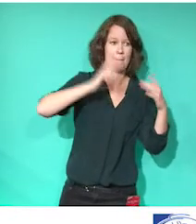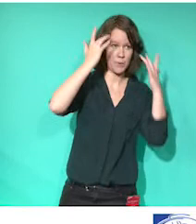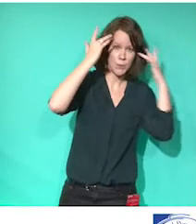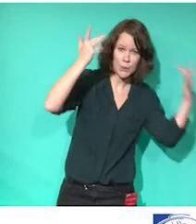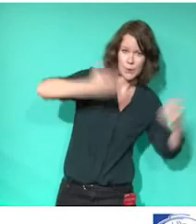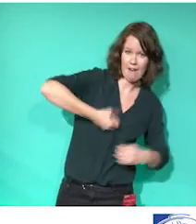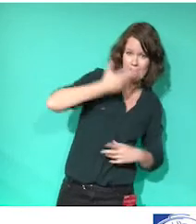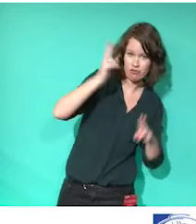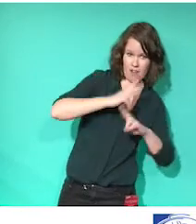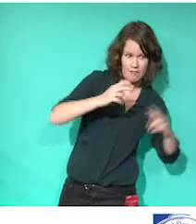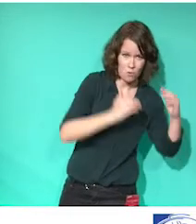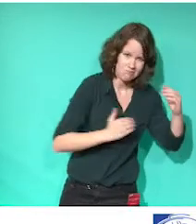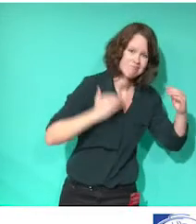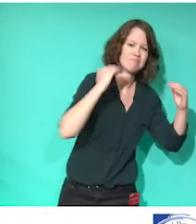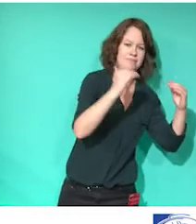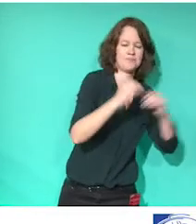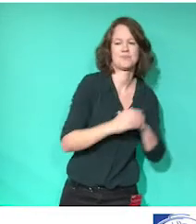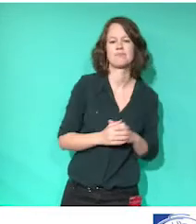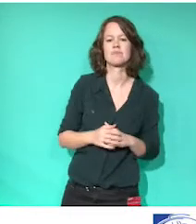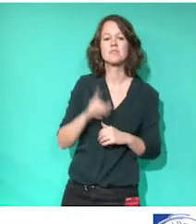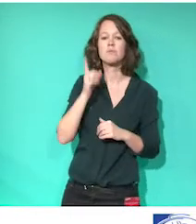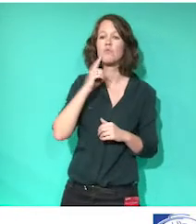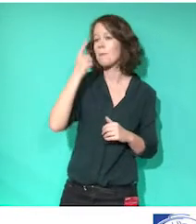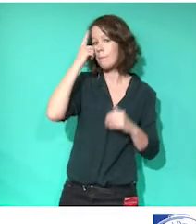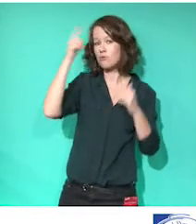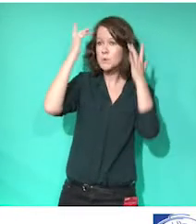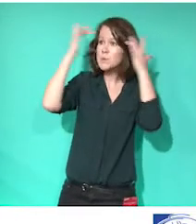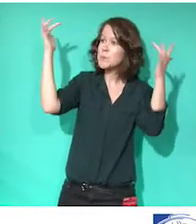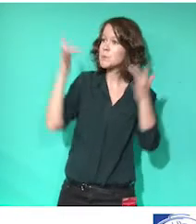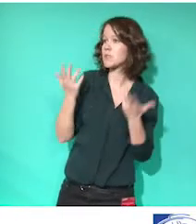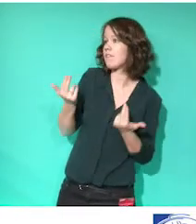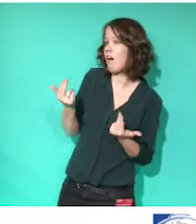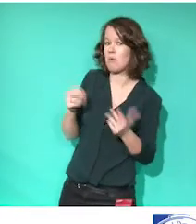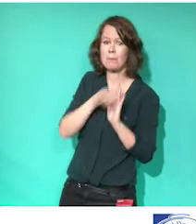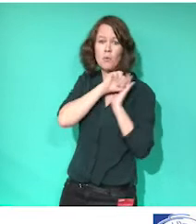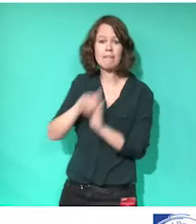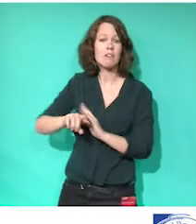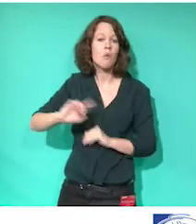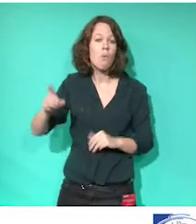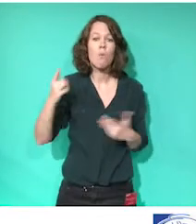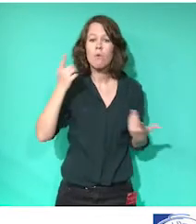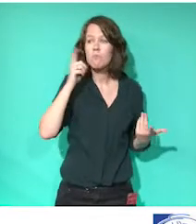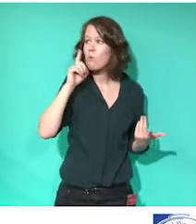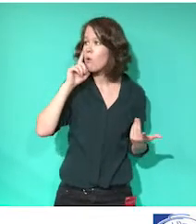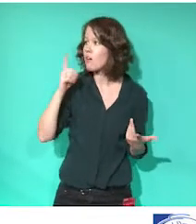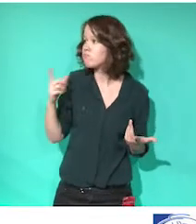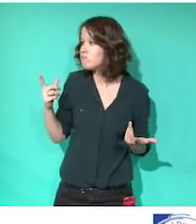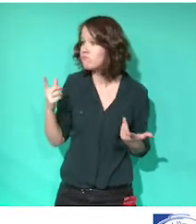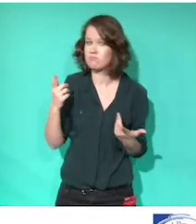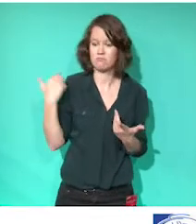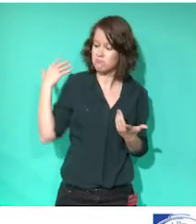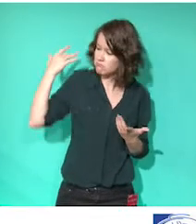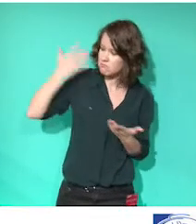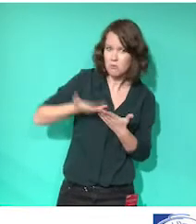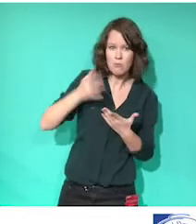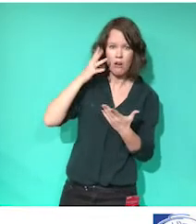de ce comité. A priori, on pourrait penser que la culture n'est pas un chantier prioritaire au regard de toutes les problématiques sur les droits des femmes dont on a parlé